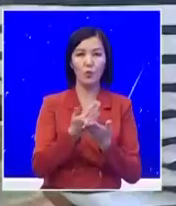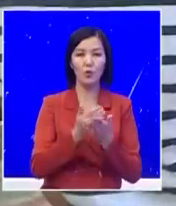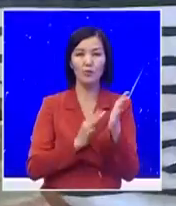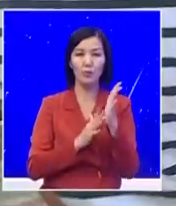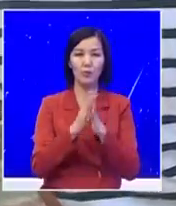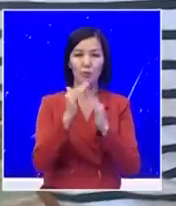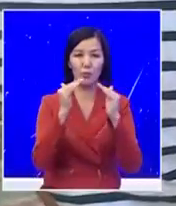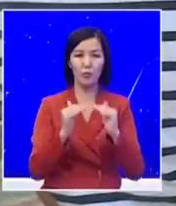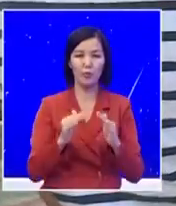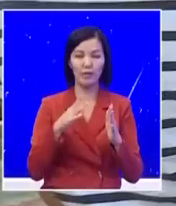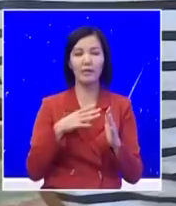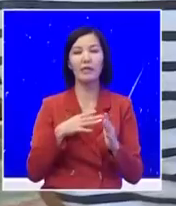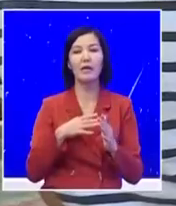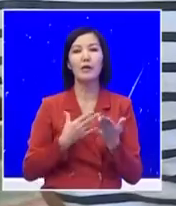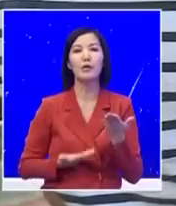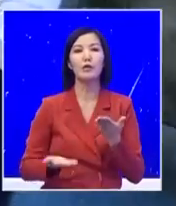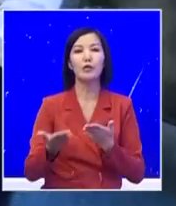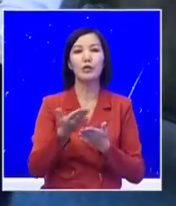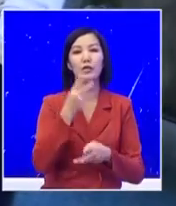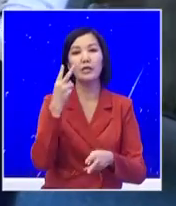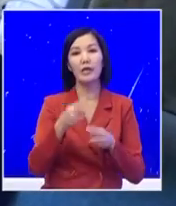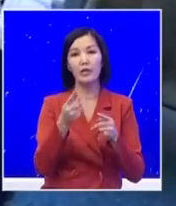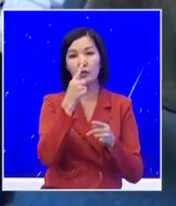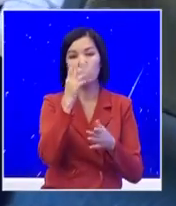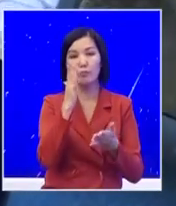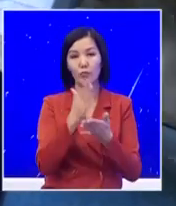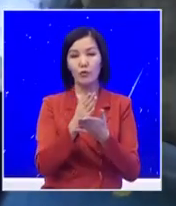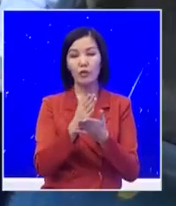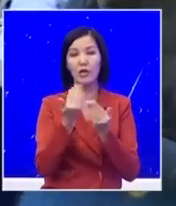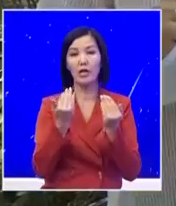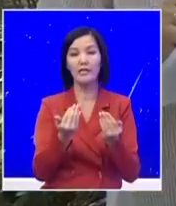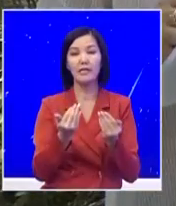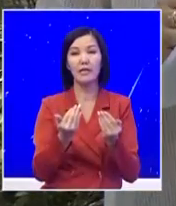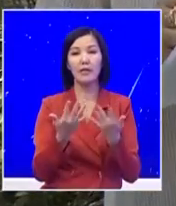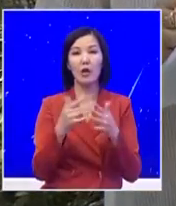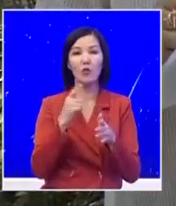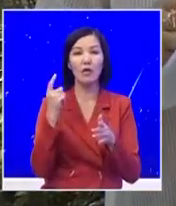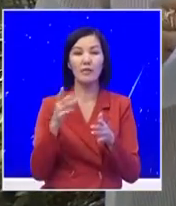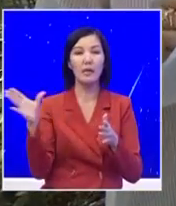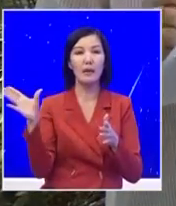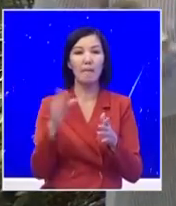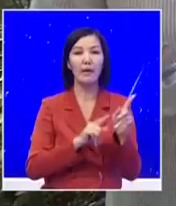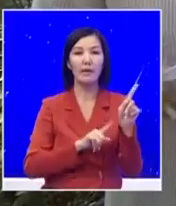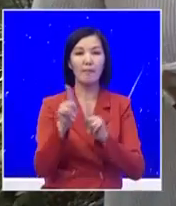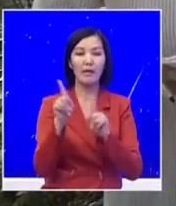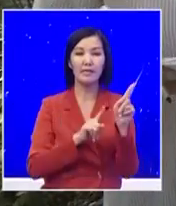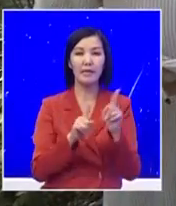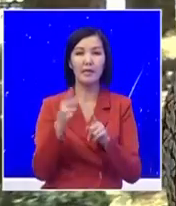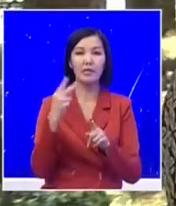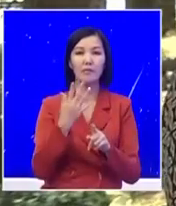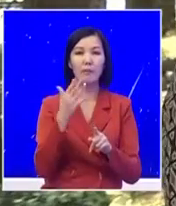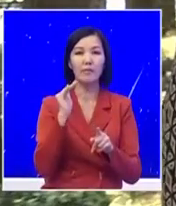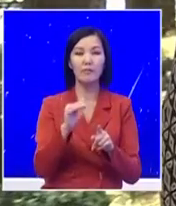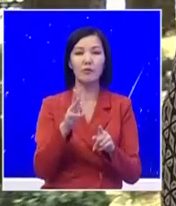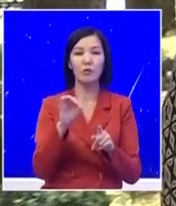біраз. Ауданда жиынтер науқаны аяқталуға жақын. Бүгінде дала төсіндегі шаруалар барлық масақты дақылынан 25 мың